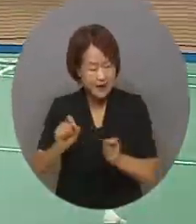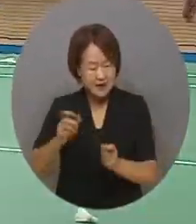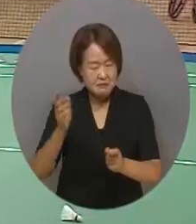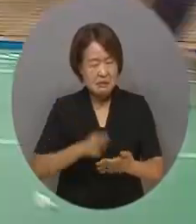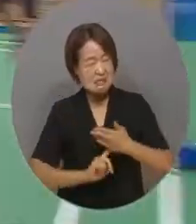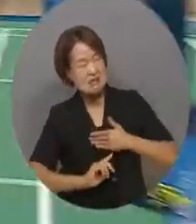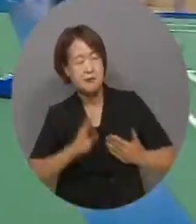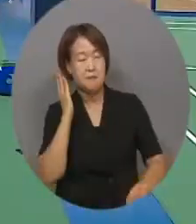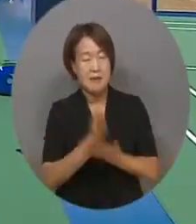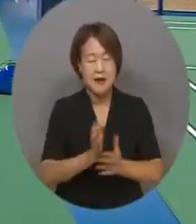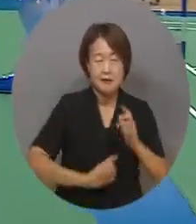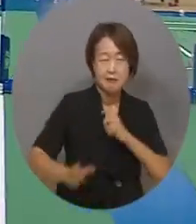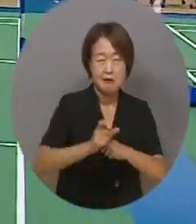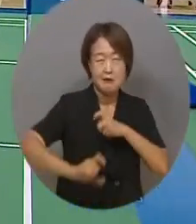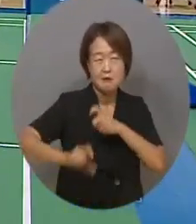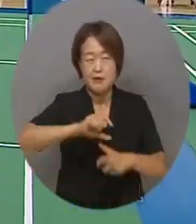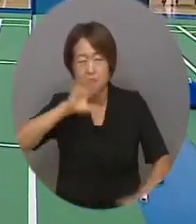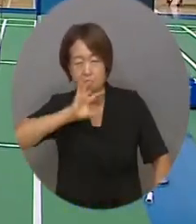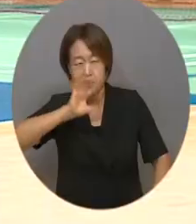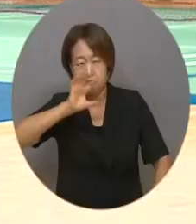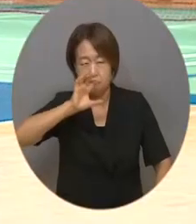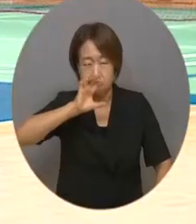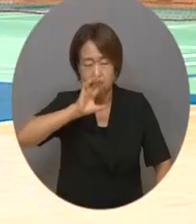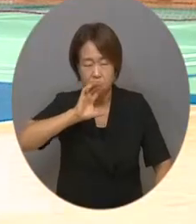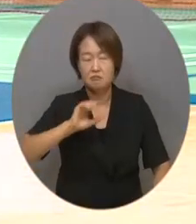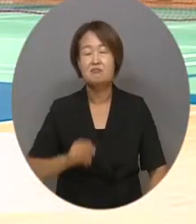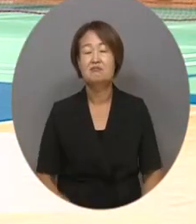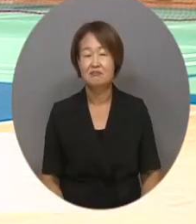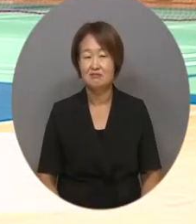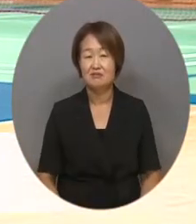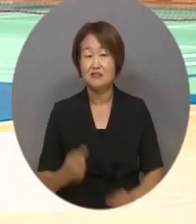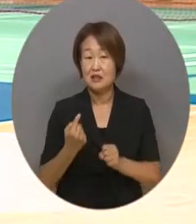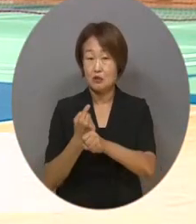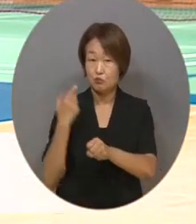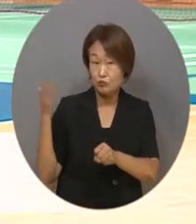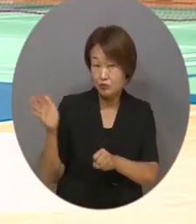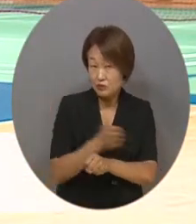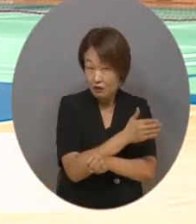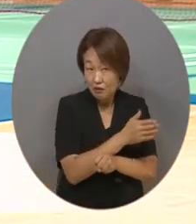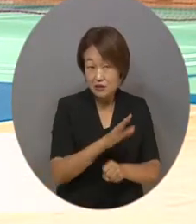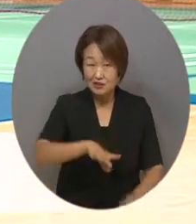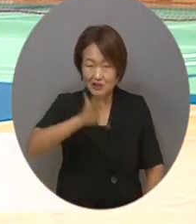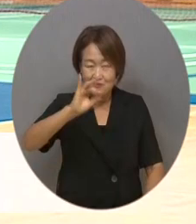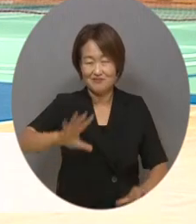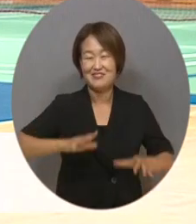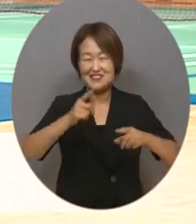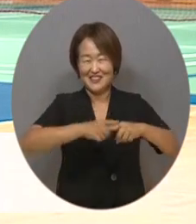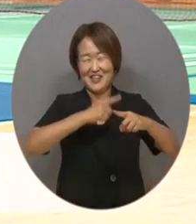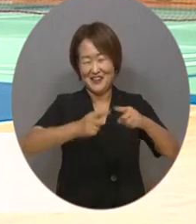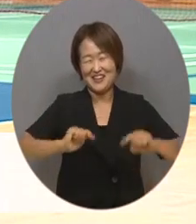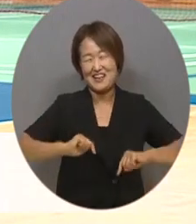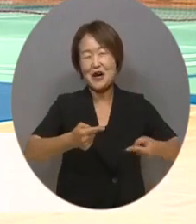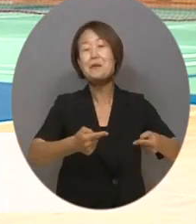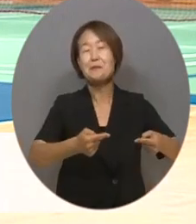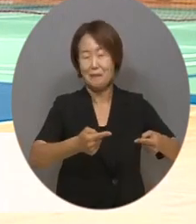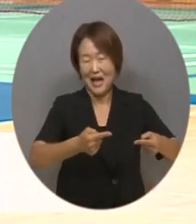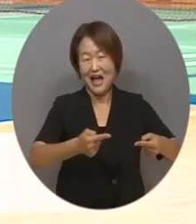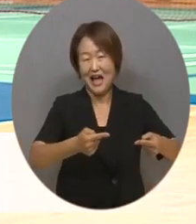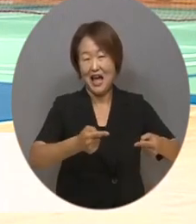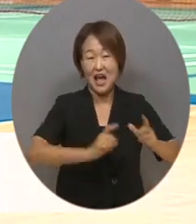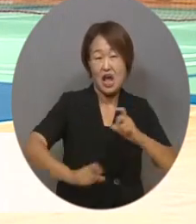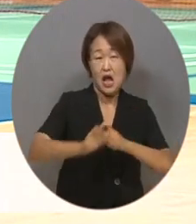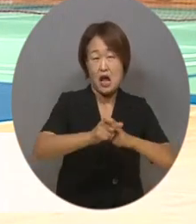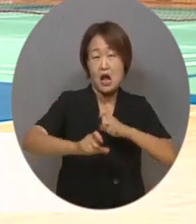대회 경험을 쌓는 데 집중했습니다. 작년부터 처음으로 나갔었는데 이제 더